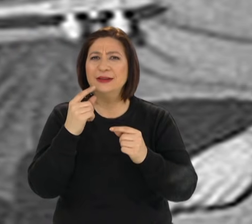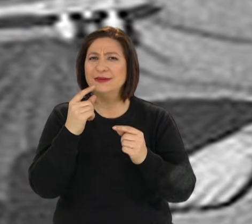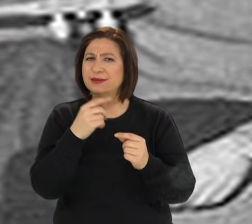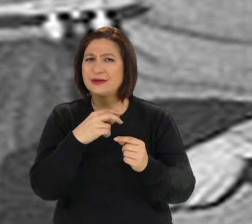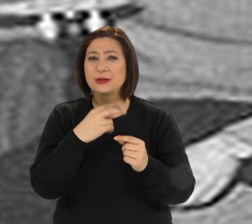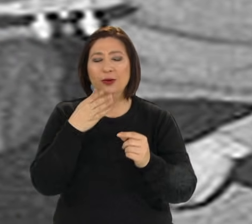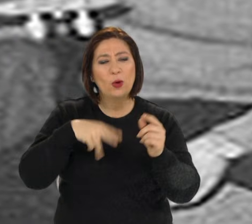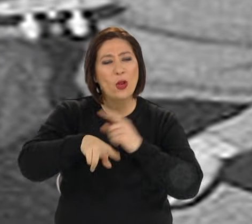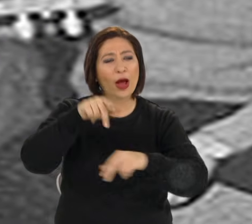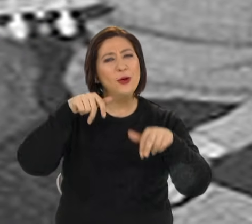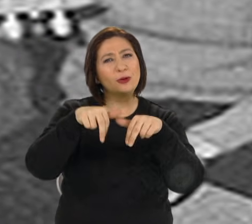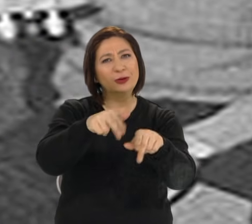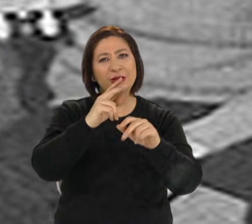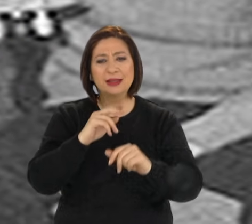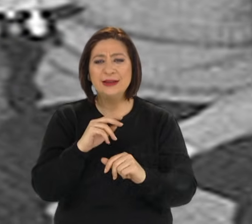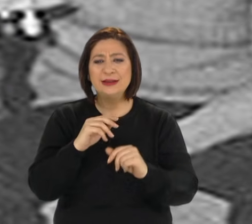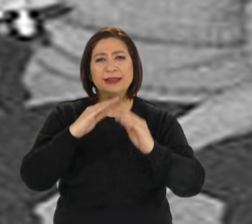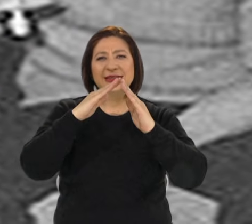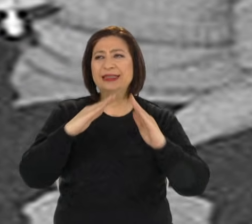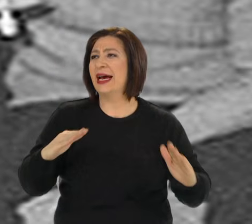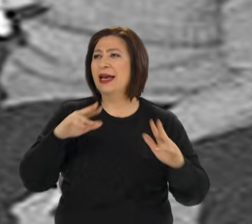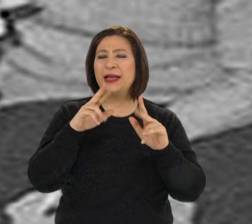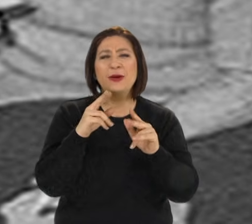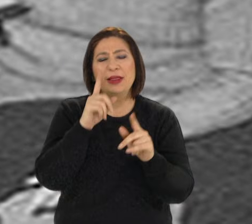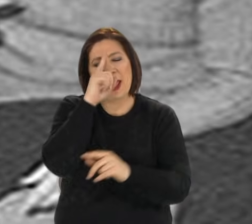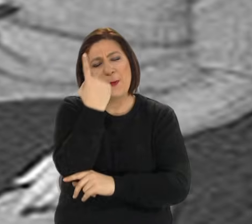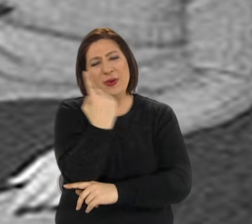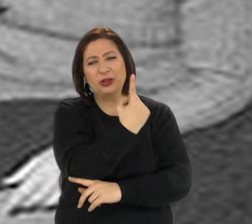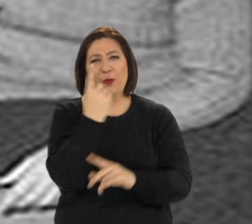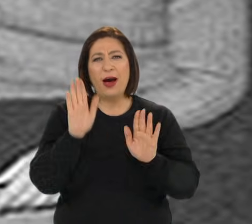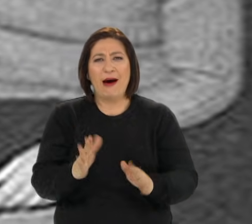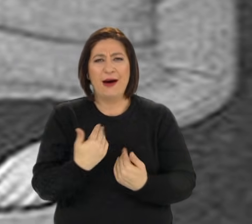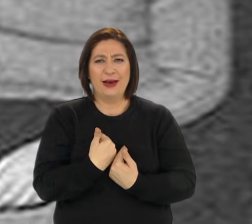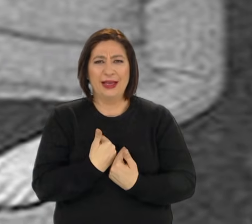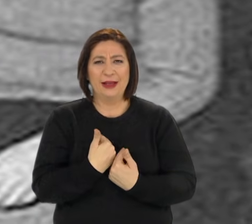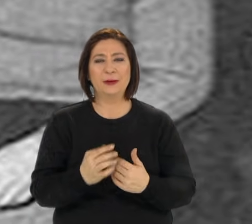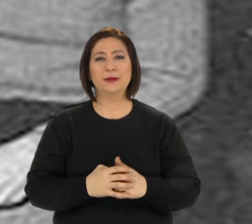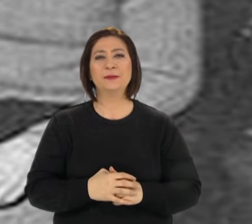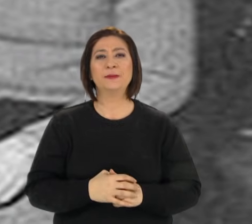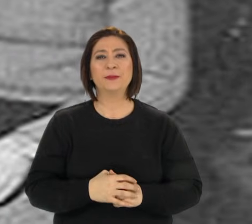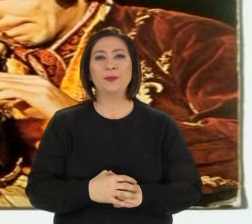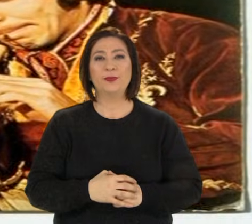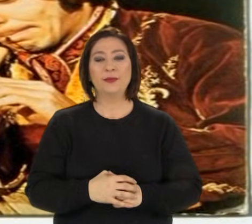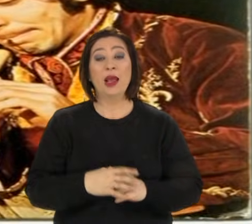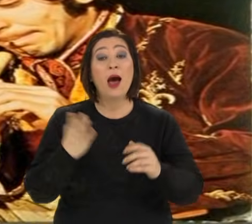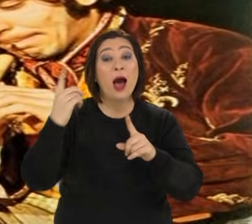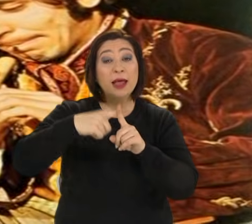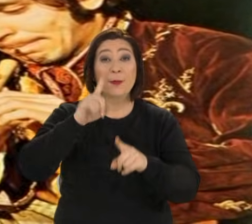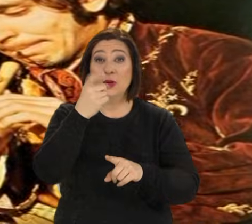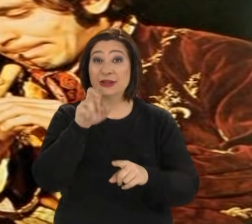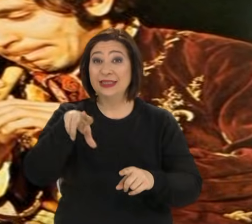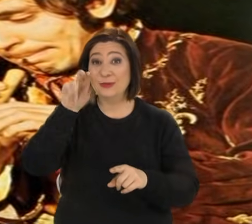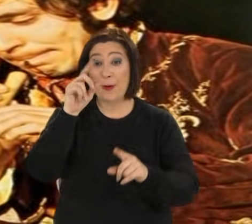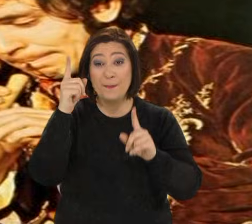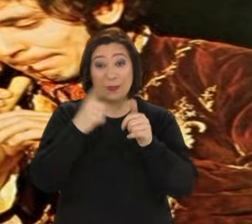yok gayri. Kaldım tek başıma ben. Hatta 70'lerin